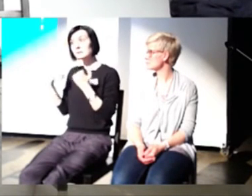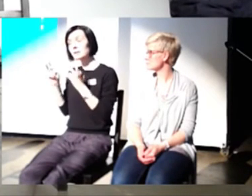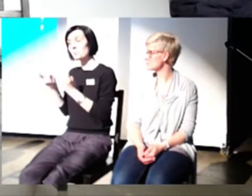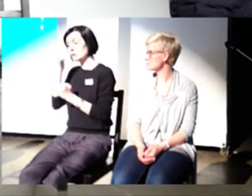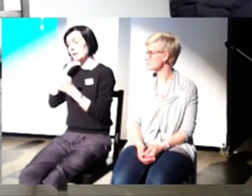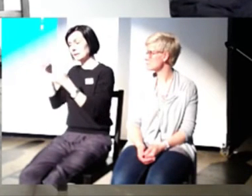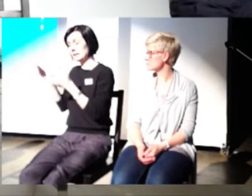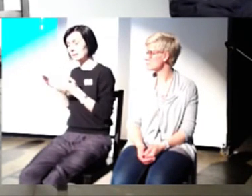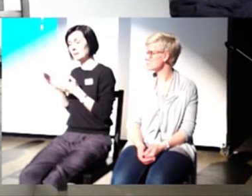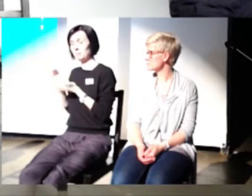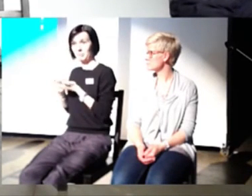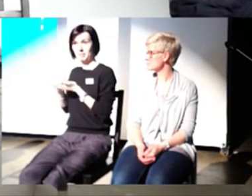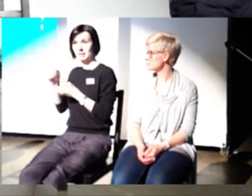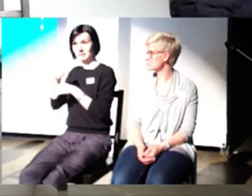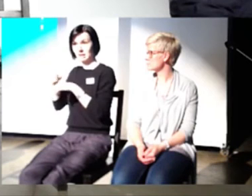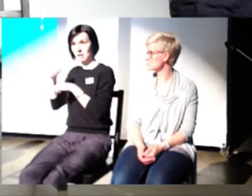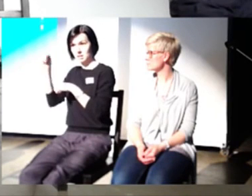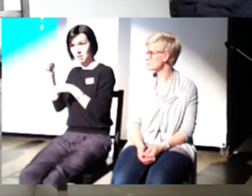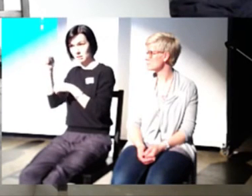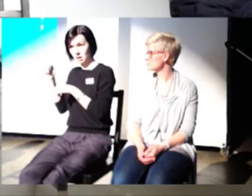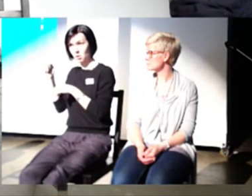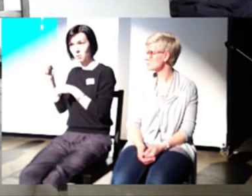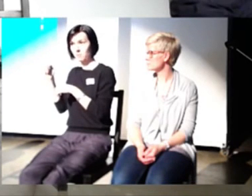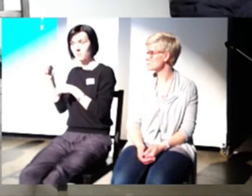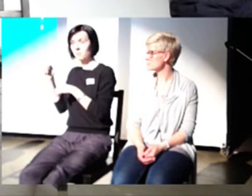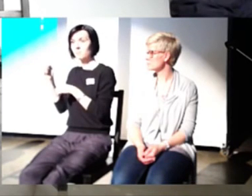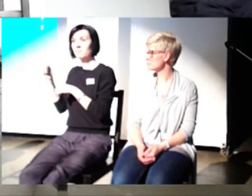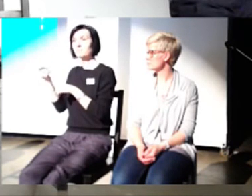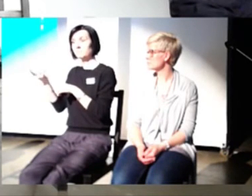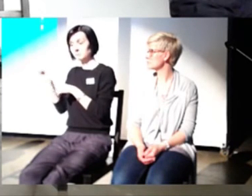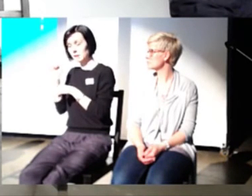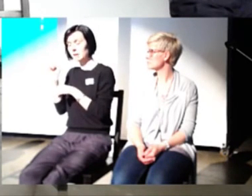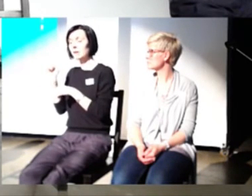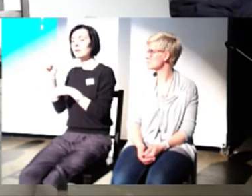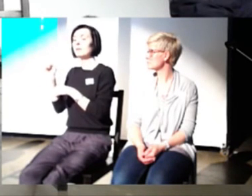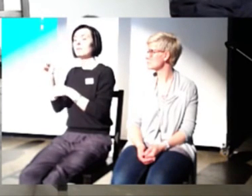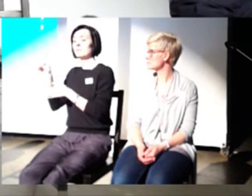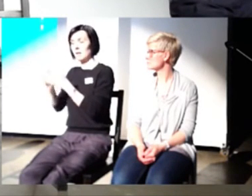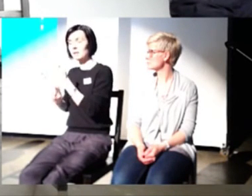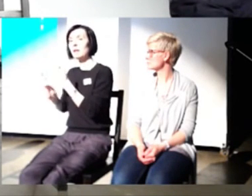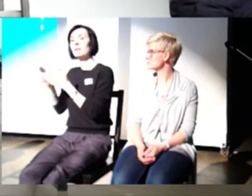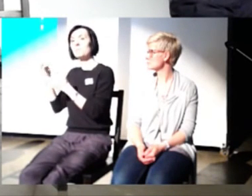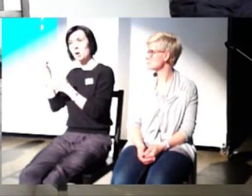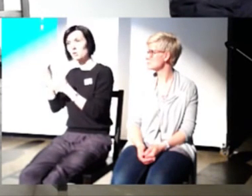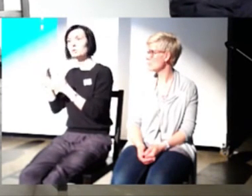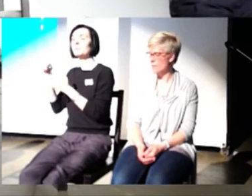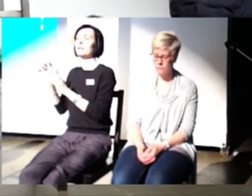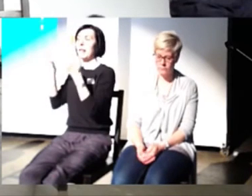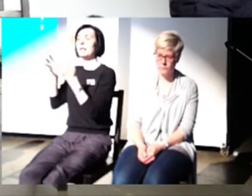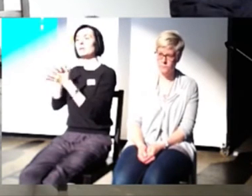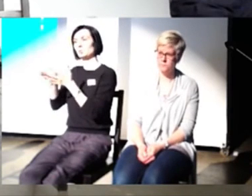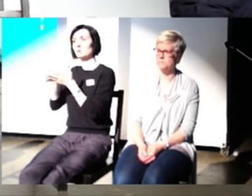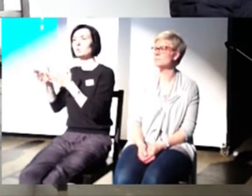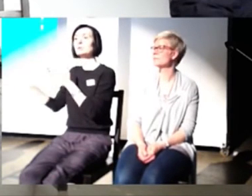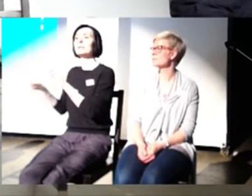joissa taiteilijalle tosiaan on mahdollisuus saada se elinkustannusstipendi, työskentelystipendi